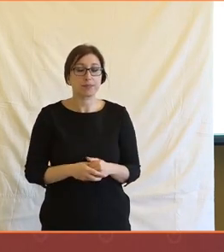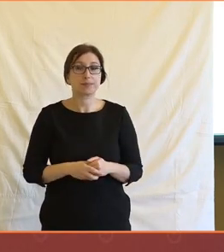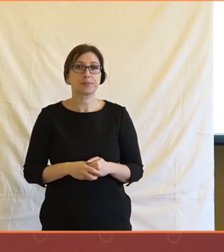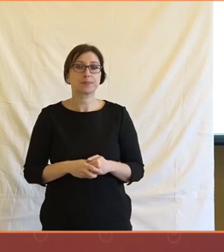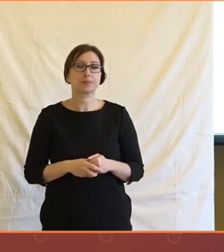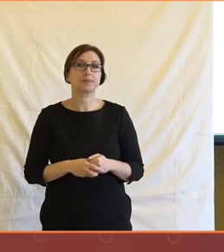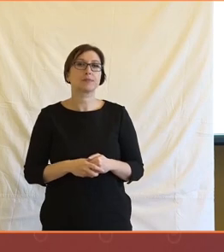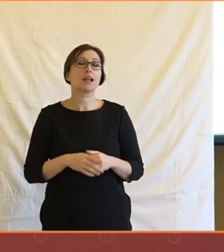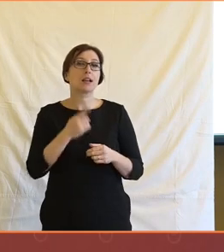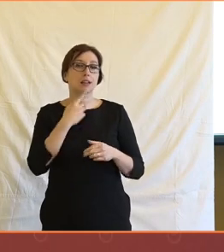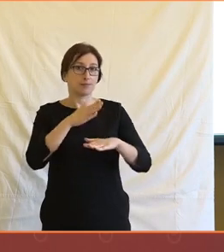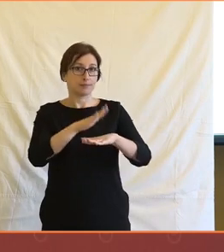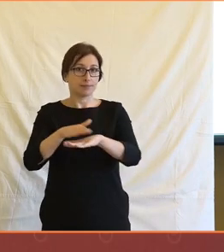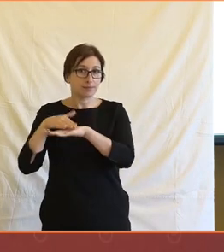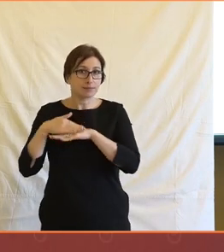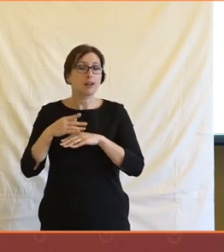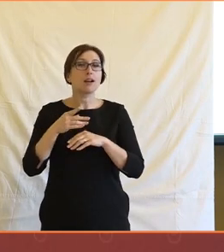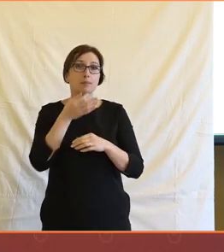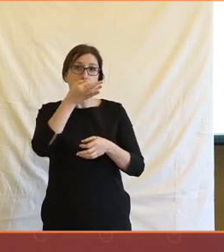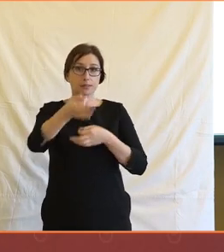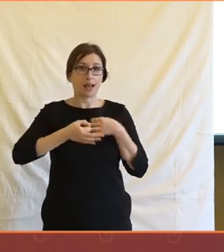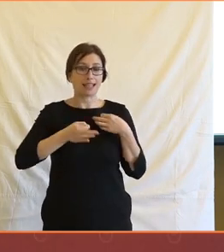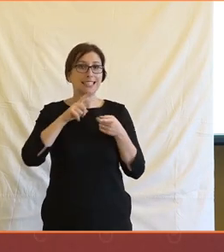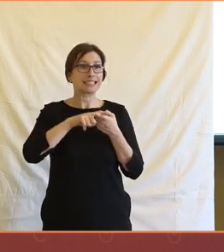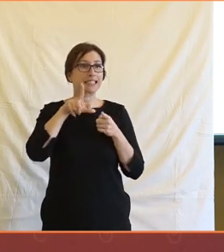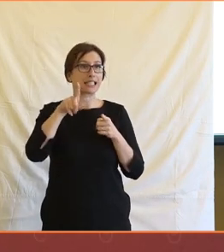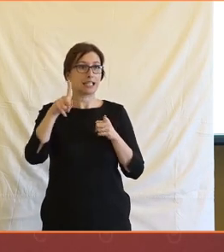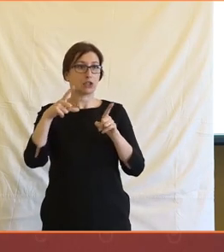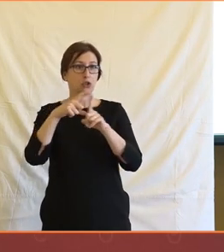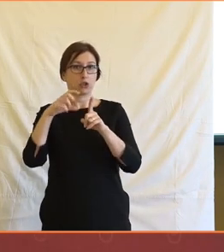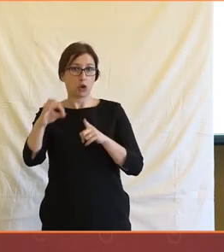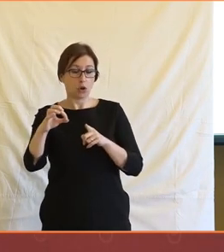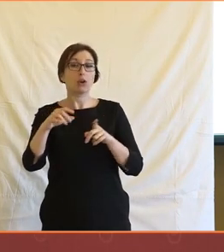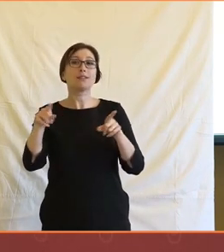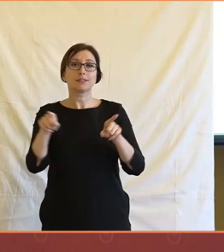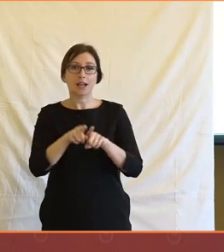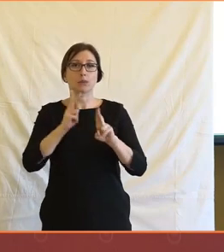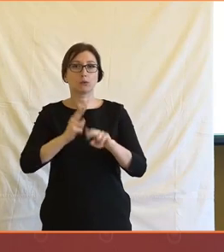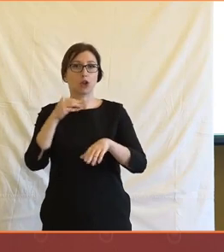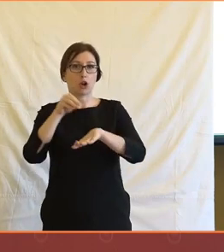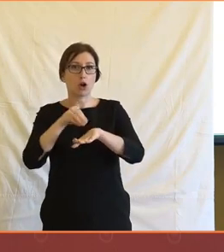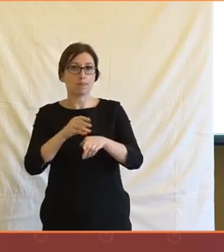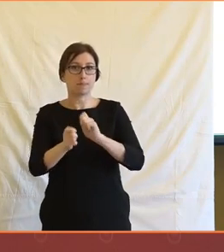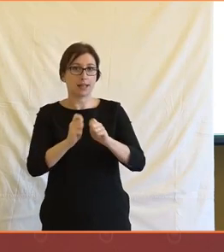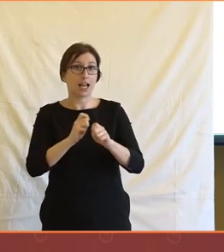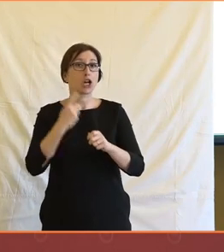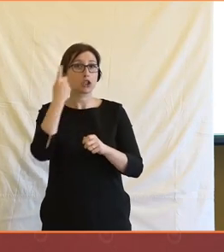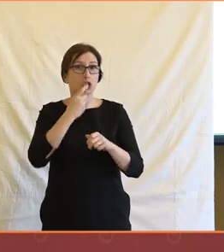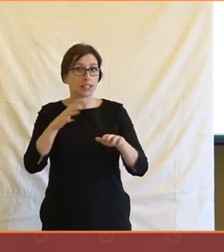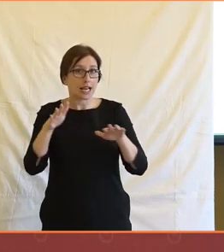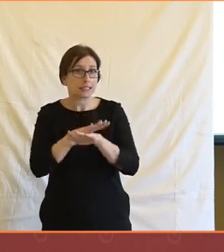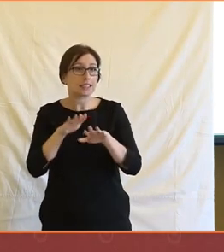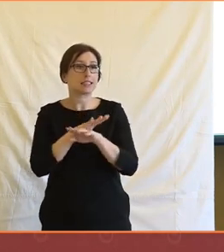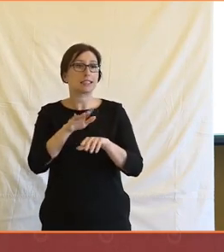nejenom, že vás vyzýváme k tomu, abyste se nás ptali na Slido, ale také můžete komentovat a dávat své připomínky na sociální